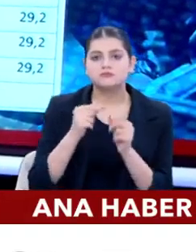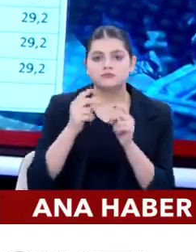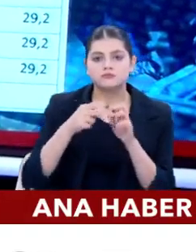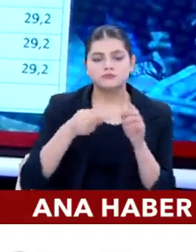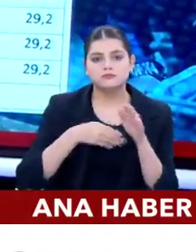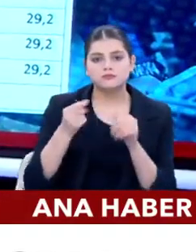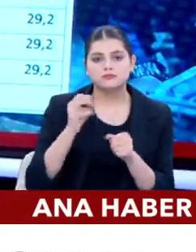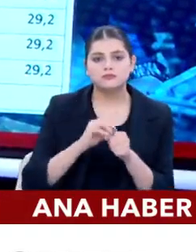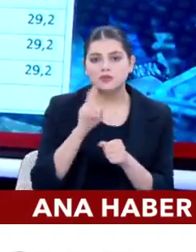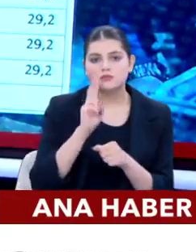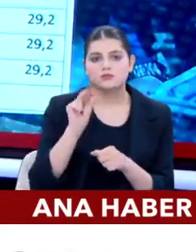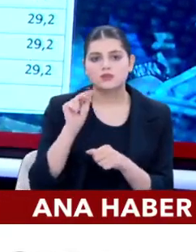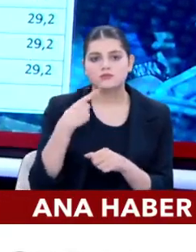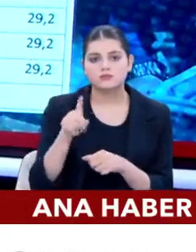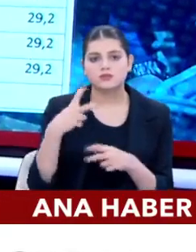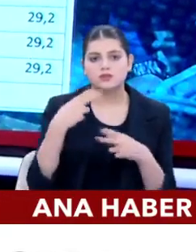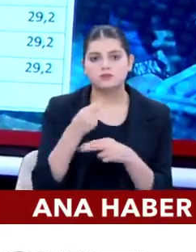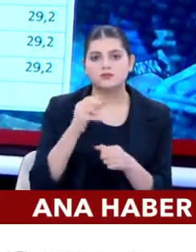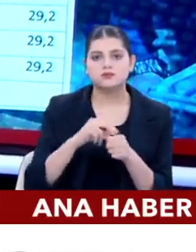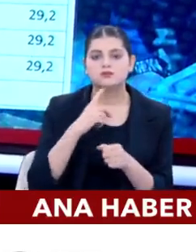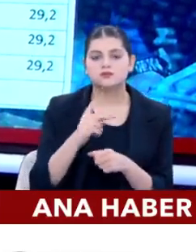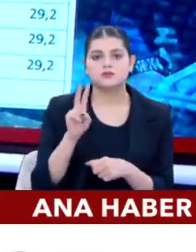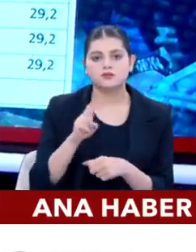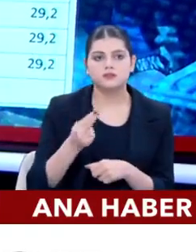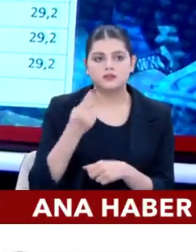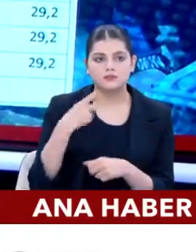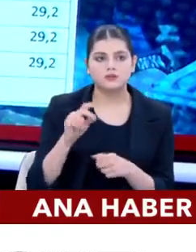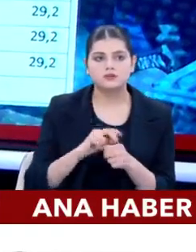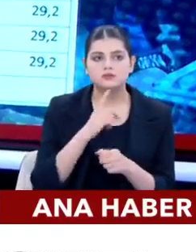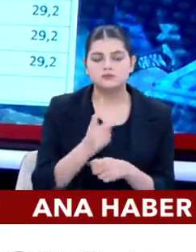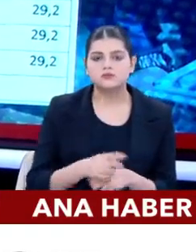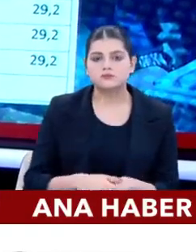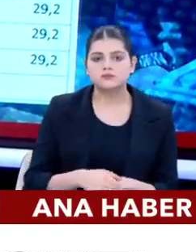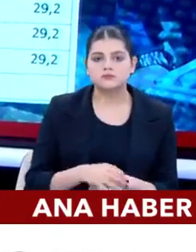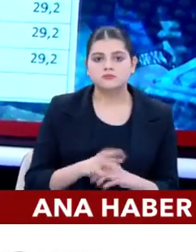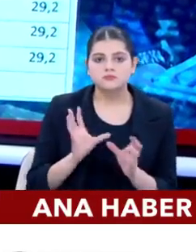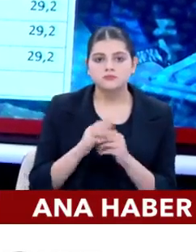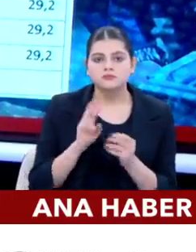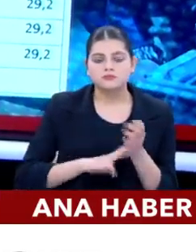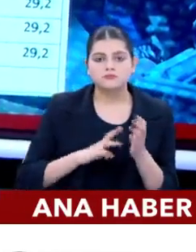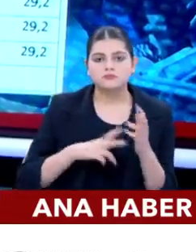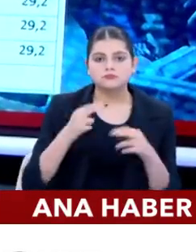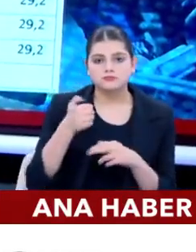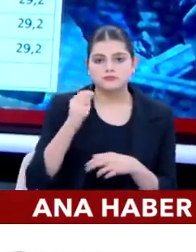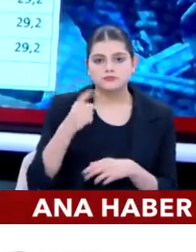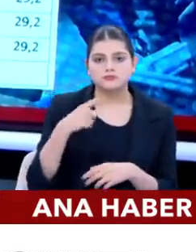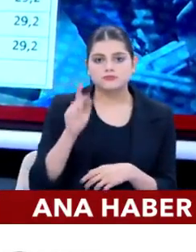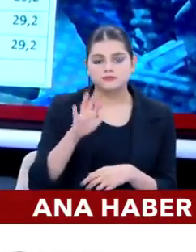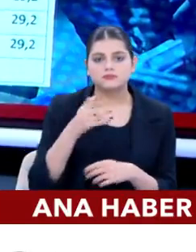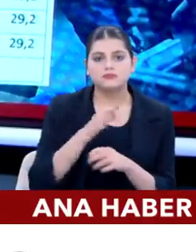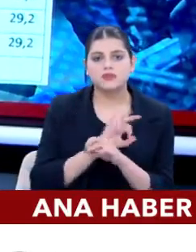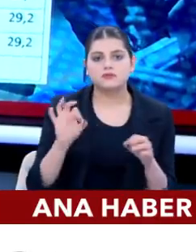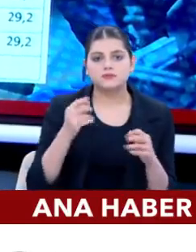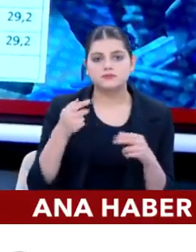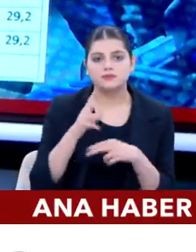giydirilmiş ücret 270.000 kesilecek gelir vergisi 2757 toplam vergi ve kesinlikte 6958 net